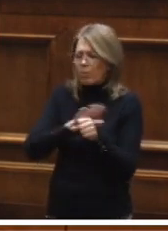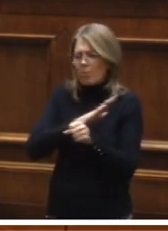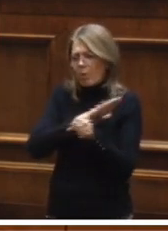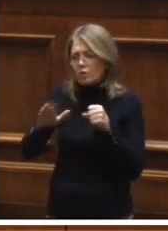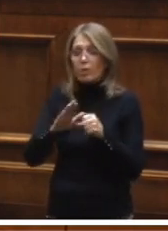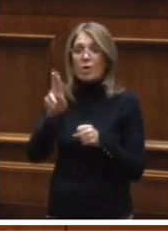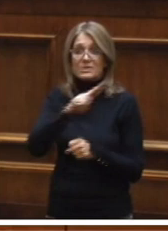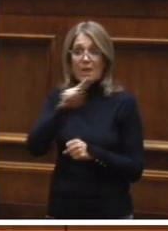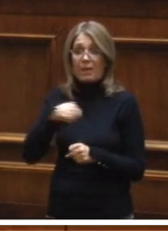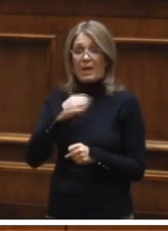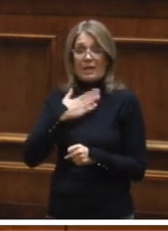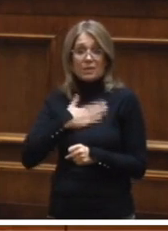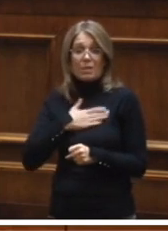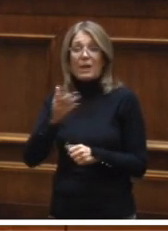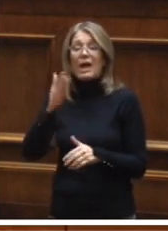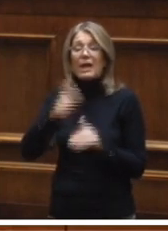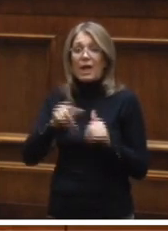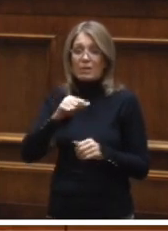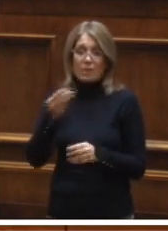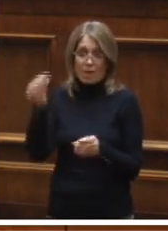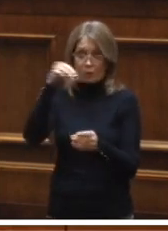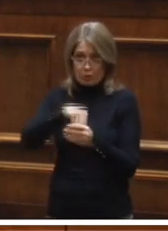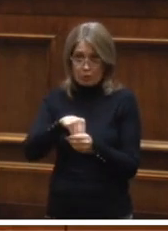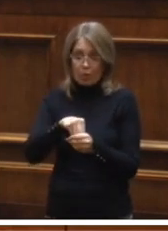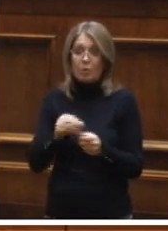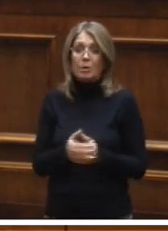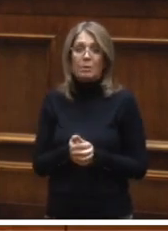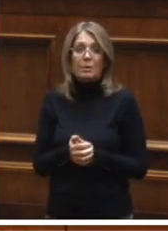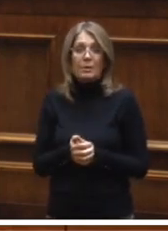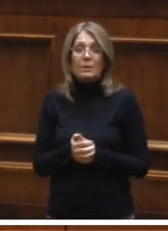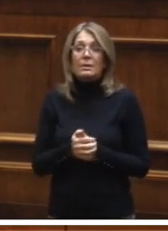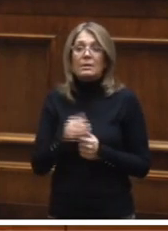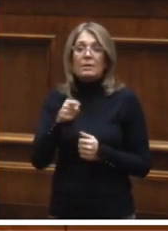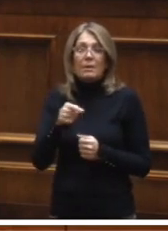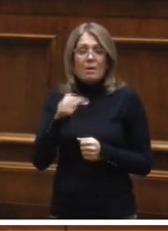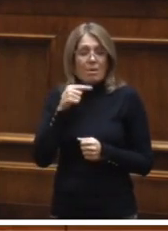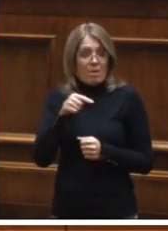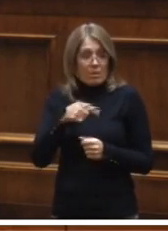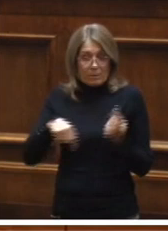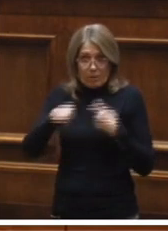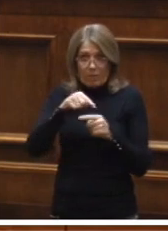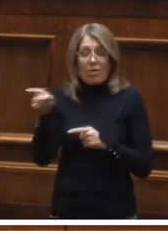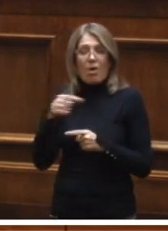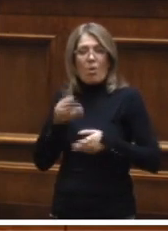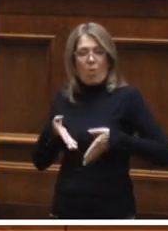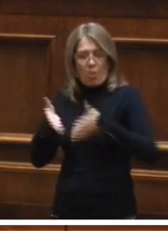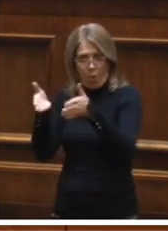kraju da dodam da smo sada upravo u holu, dok smo